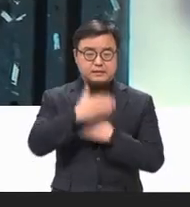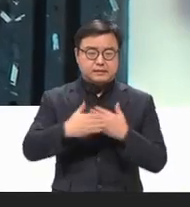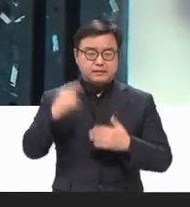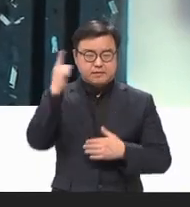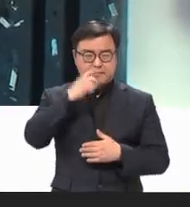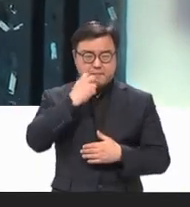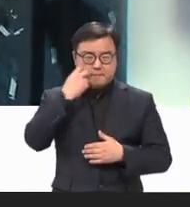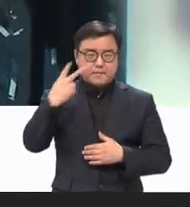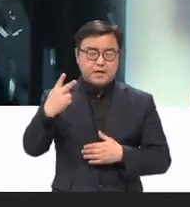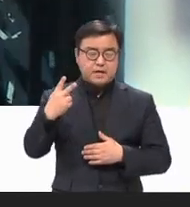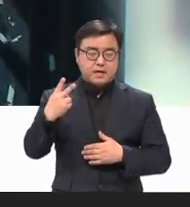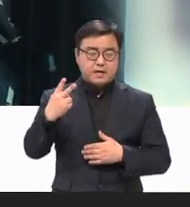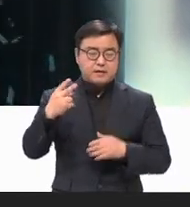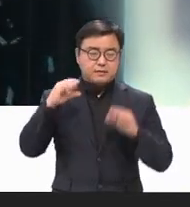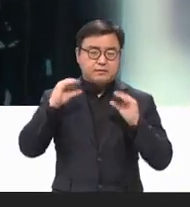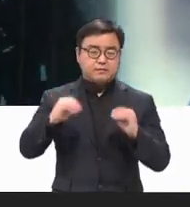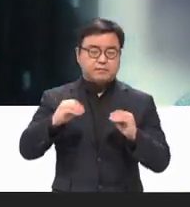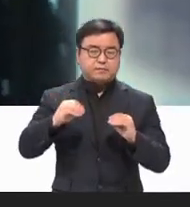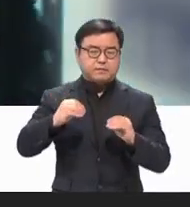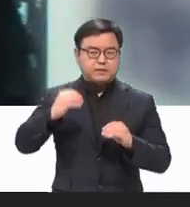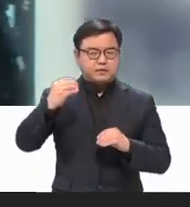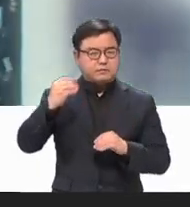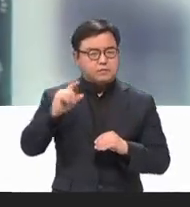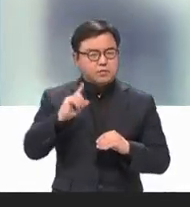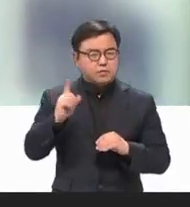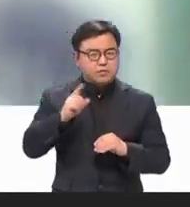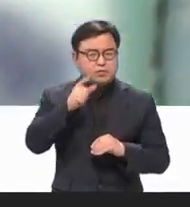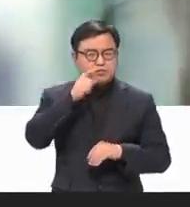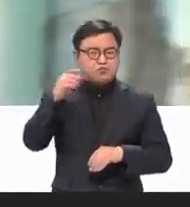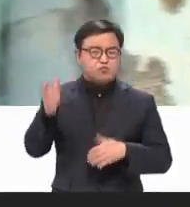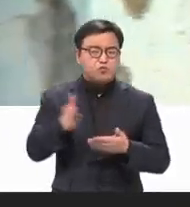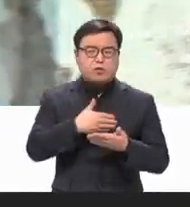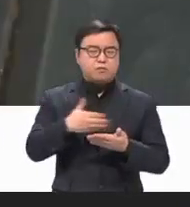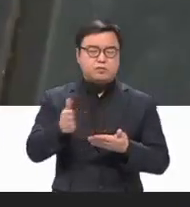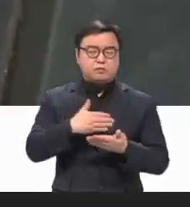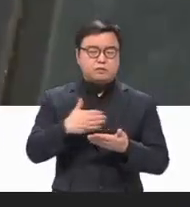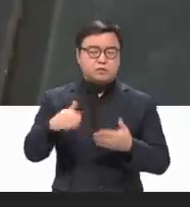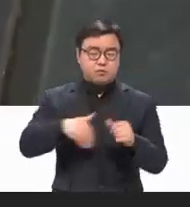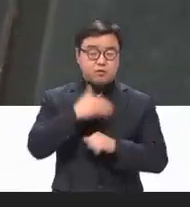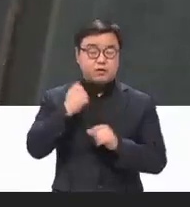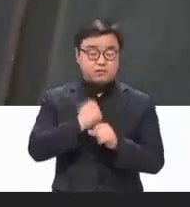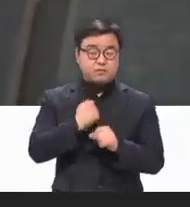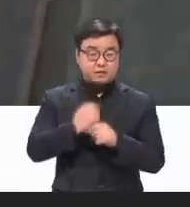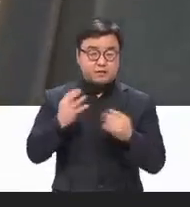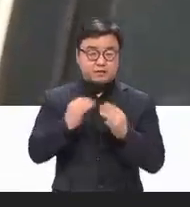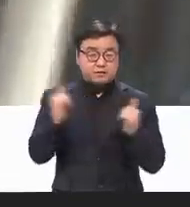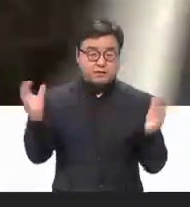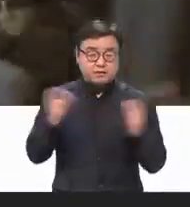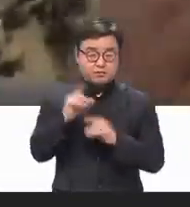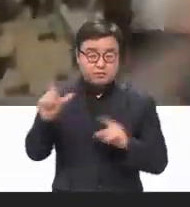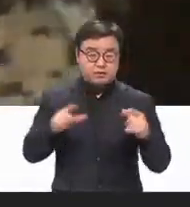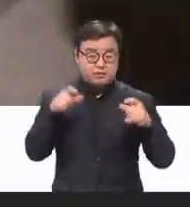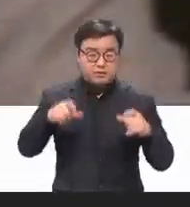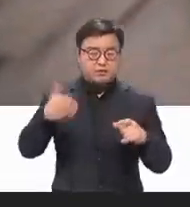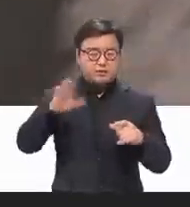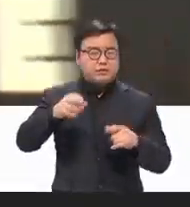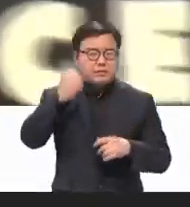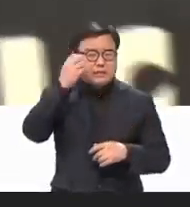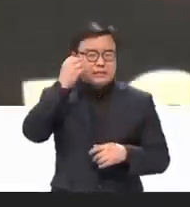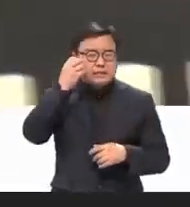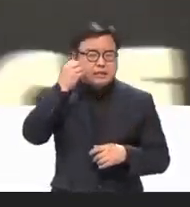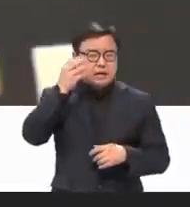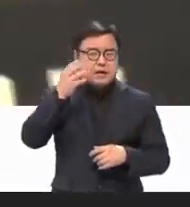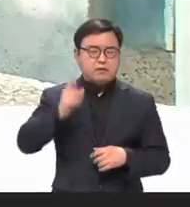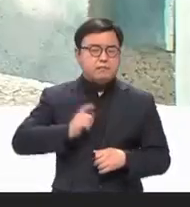건조한 환경을 만든 거거든요 그래서 현장이 다세대 주택이 밀집한 주 거지 었음 에도 불구하고 이상한 낌새를 눈치챈